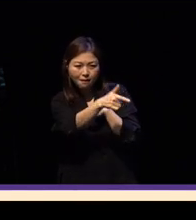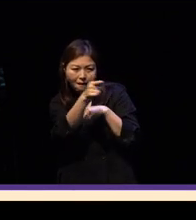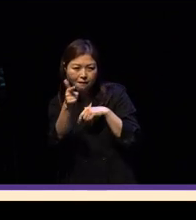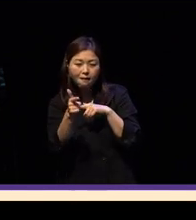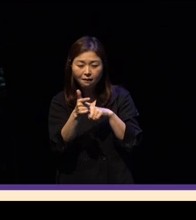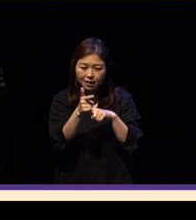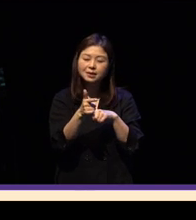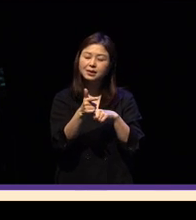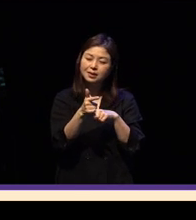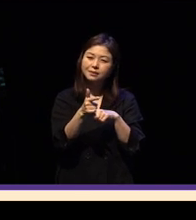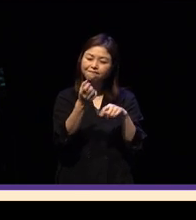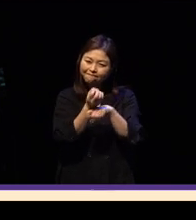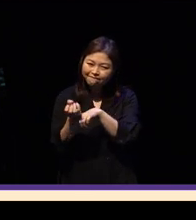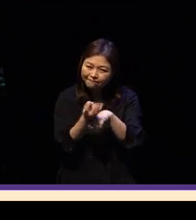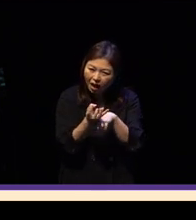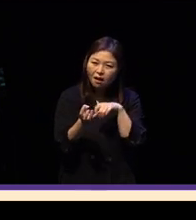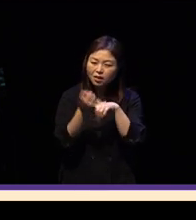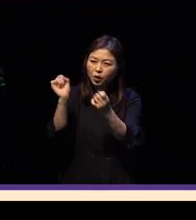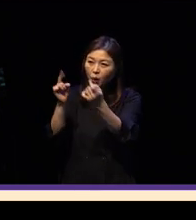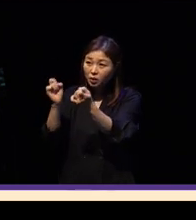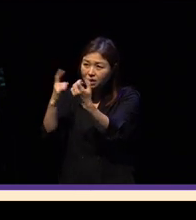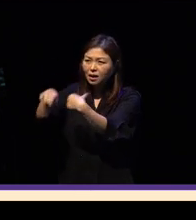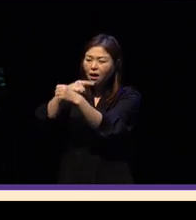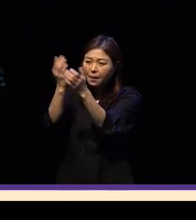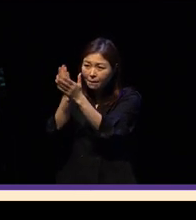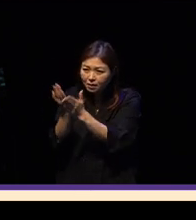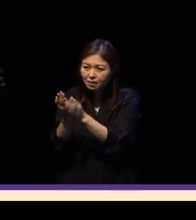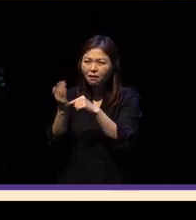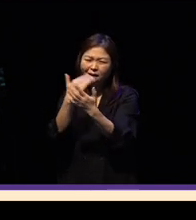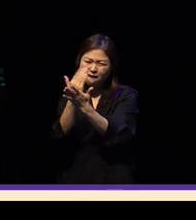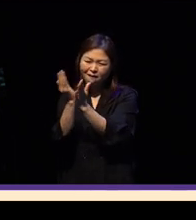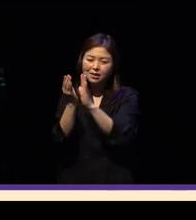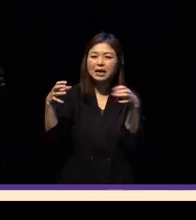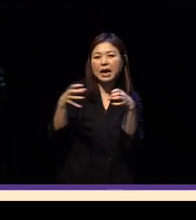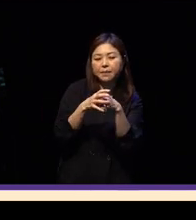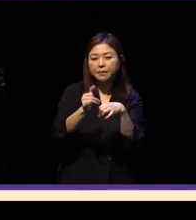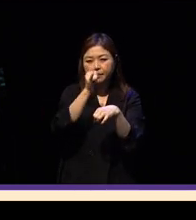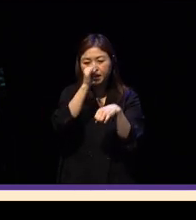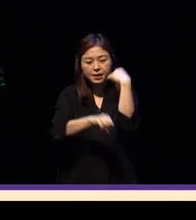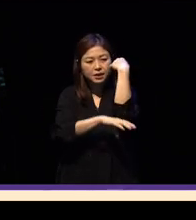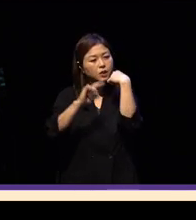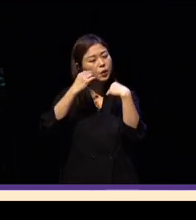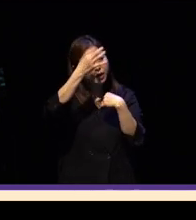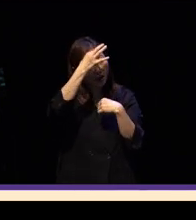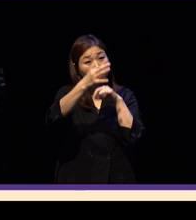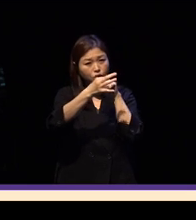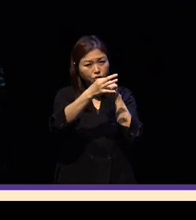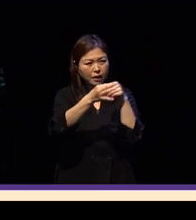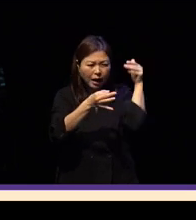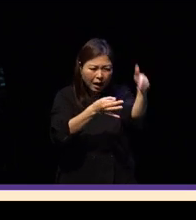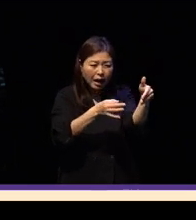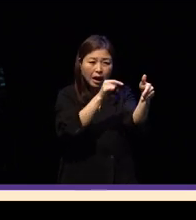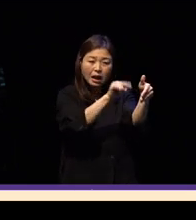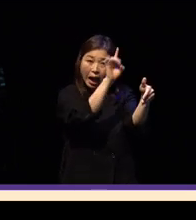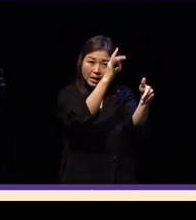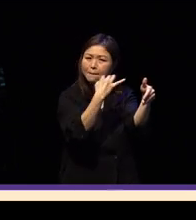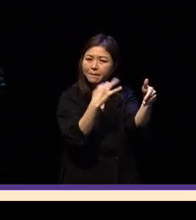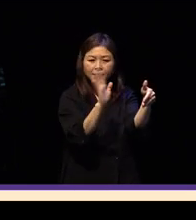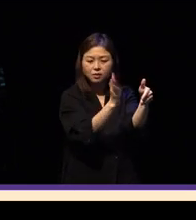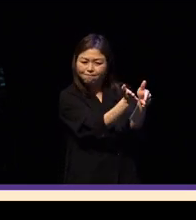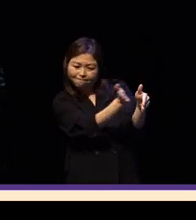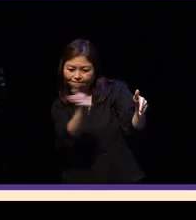그 동시대적 가치 탐구 같은 좀 다원적 성격을 가진 기초예술의 어떤 다양성과 실험성을